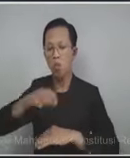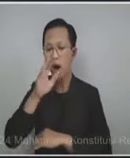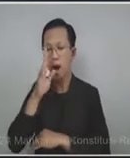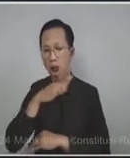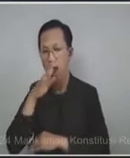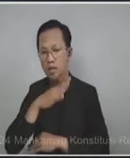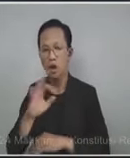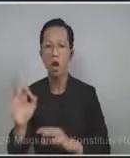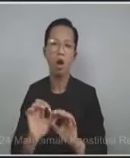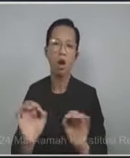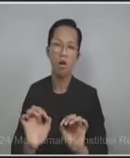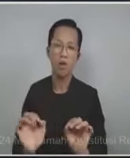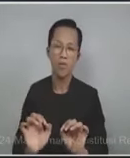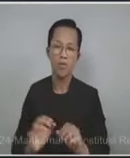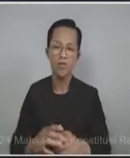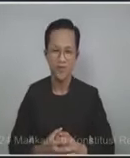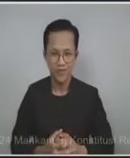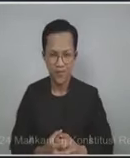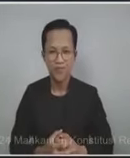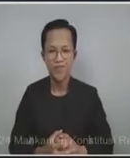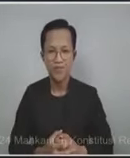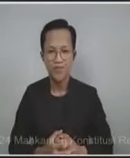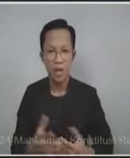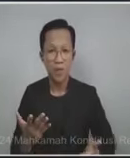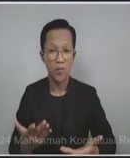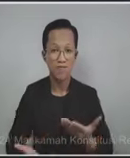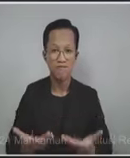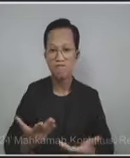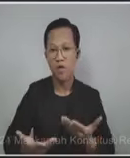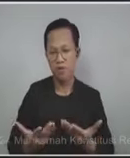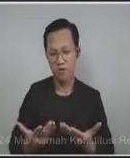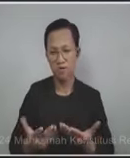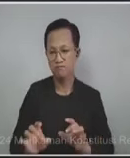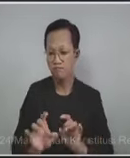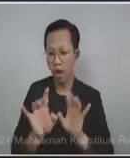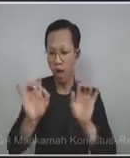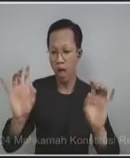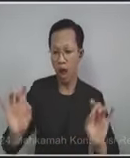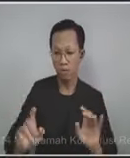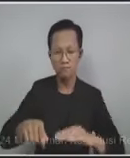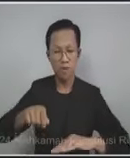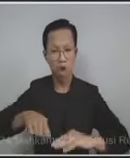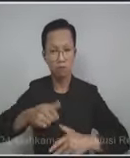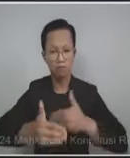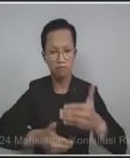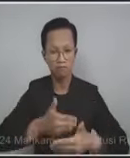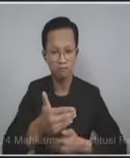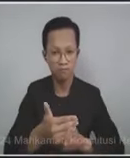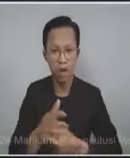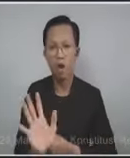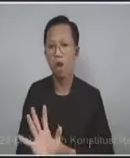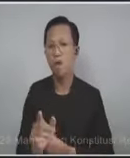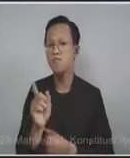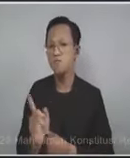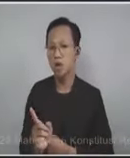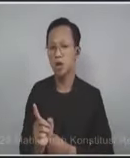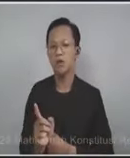untuk seluruhnya menimbang bahwa terhadap hal-hal lain tidak dipertimbangkan lebih lanjut karena dinilai tidak ada